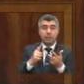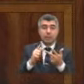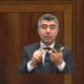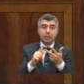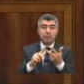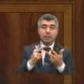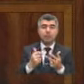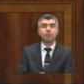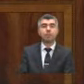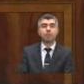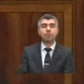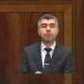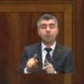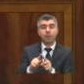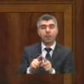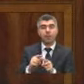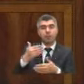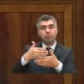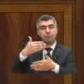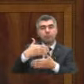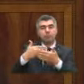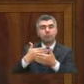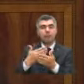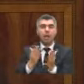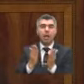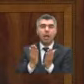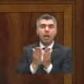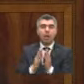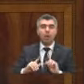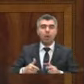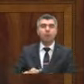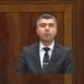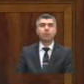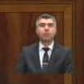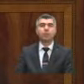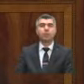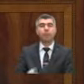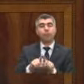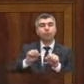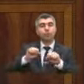مرافق البنيات التعليمية. لقد سجل المجلس الأعلى